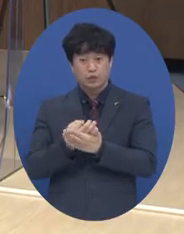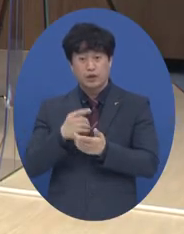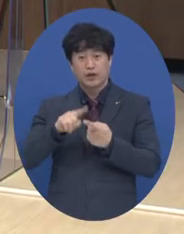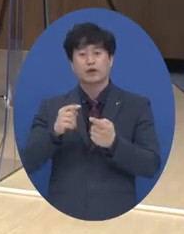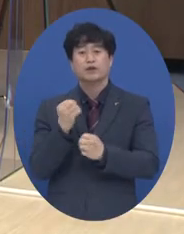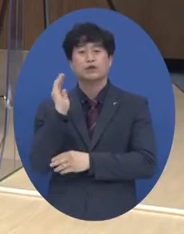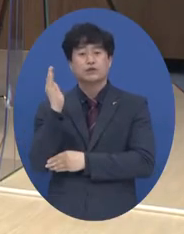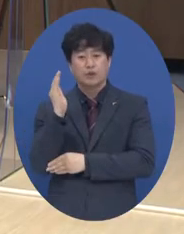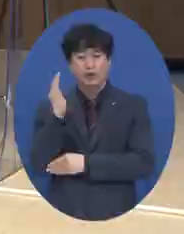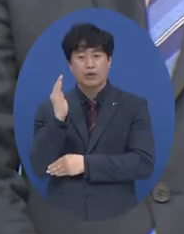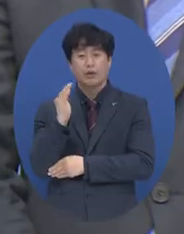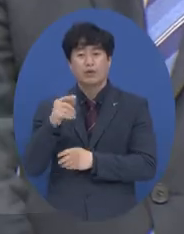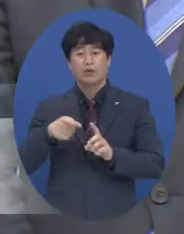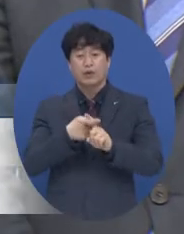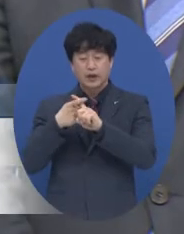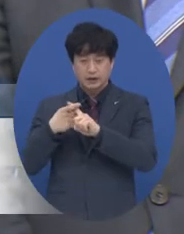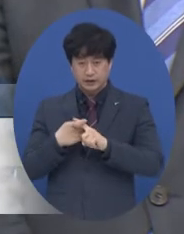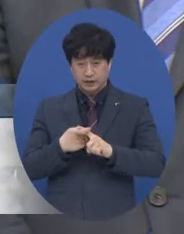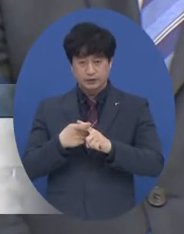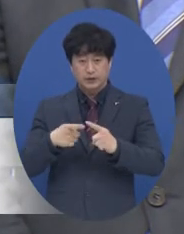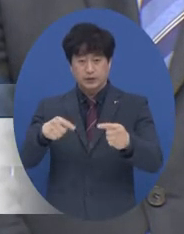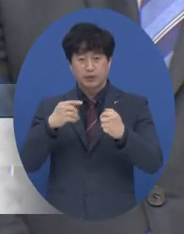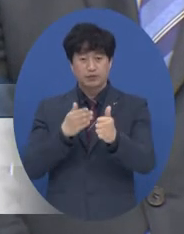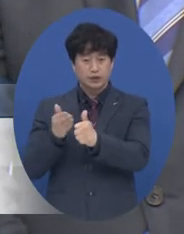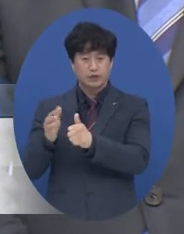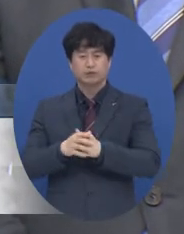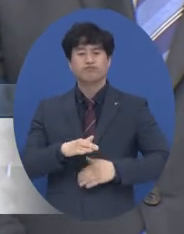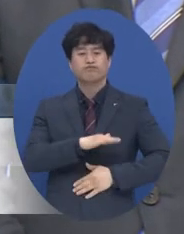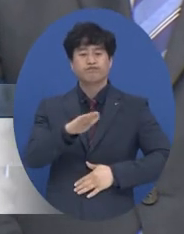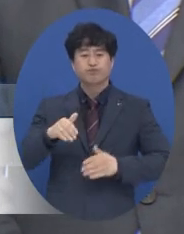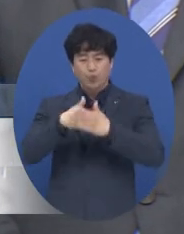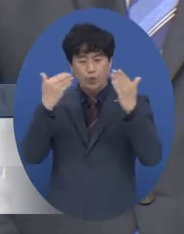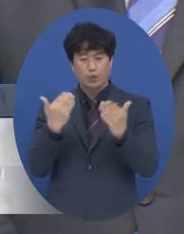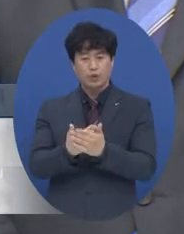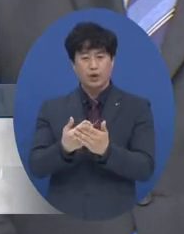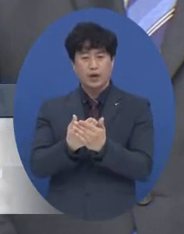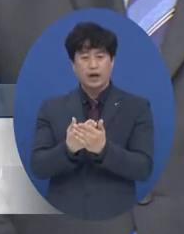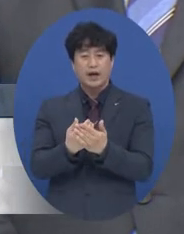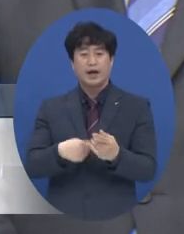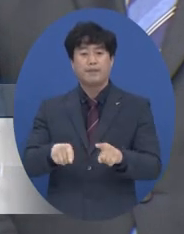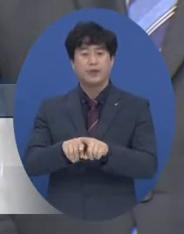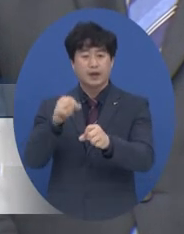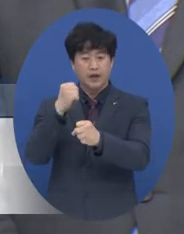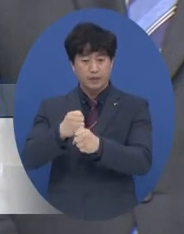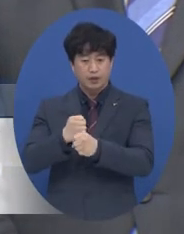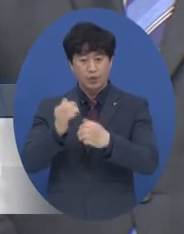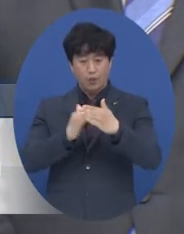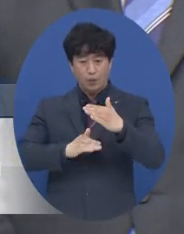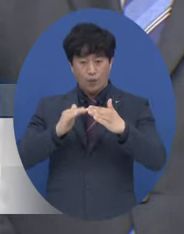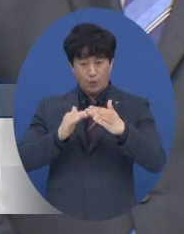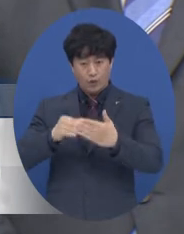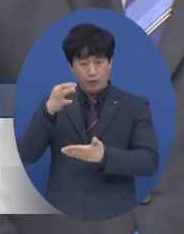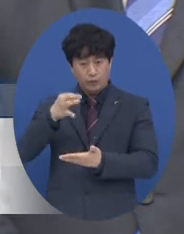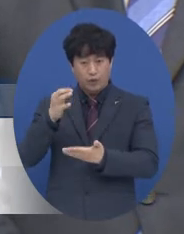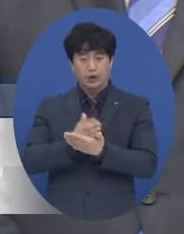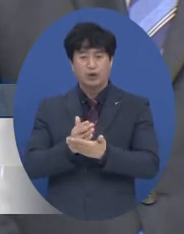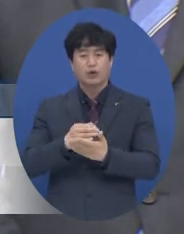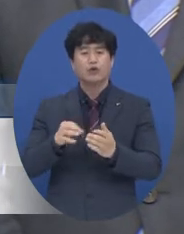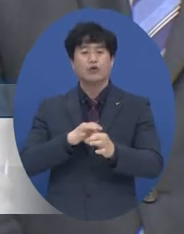당부했습니다 우리 모두가 함께 일군 공동 외부를 나눠서 경제적 기본권을